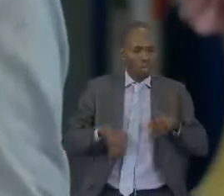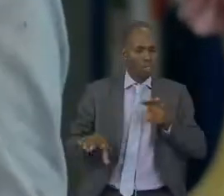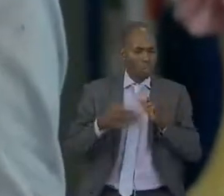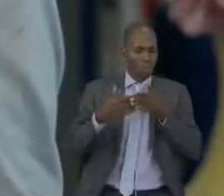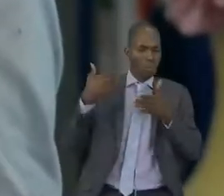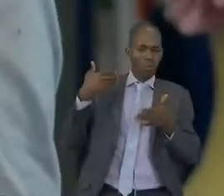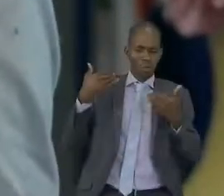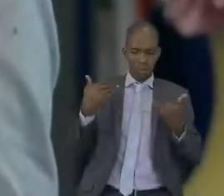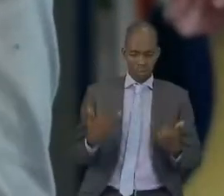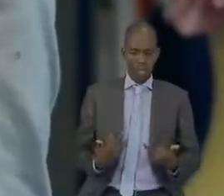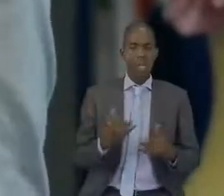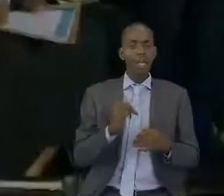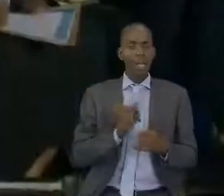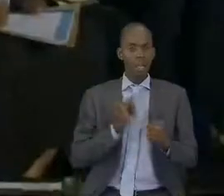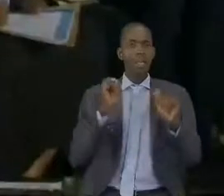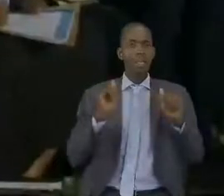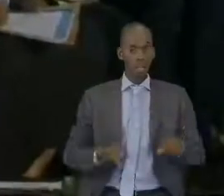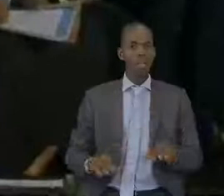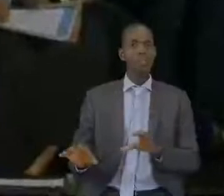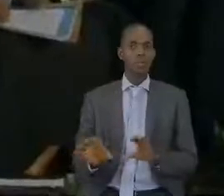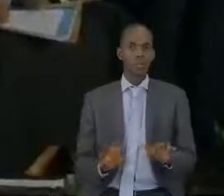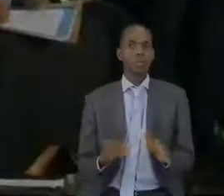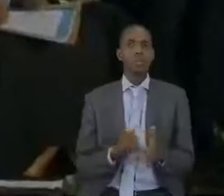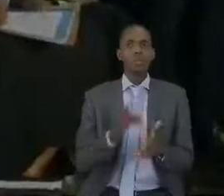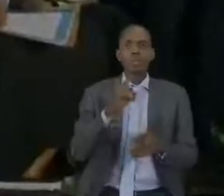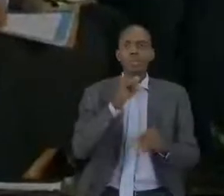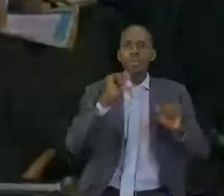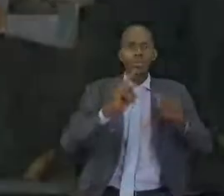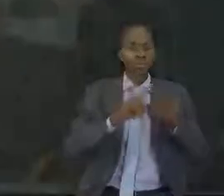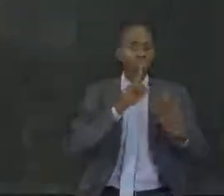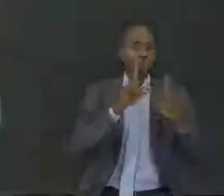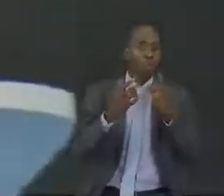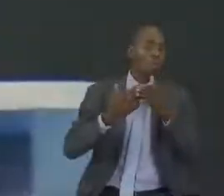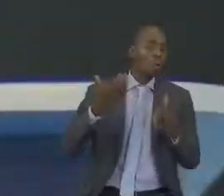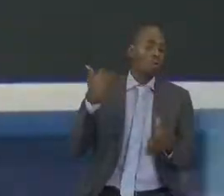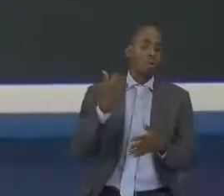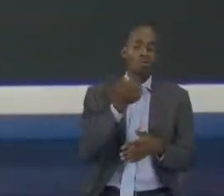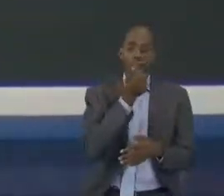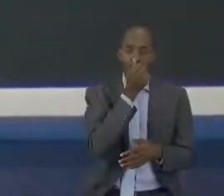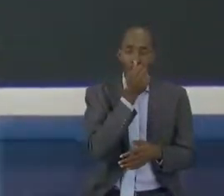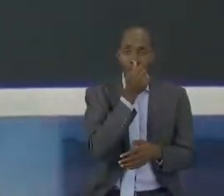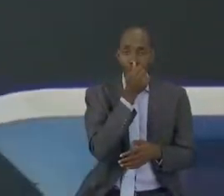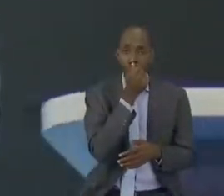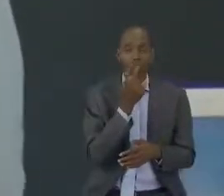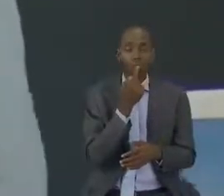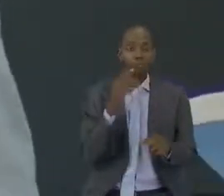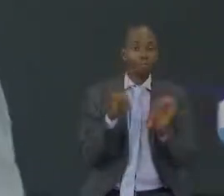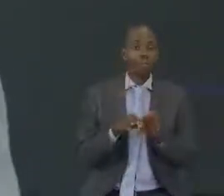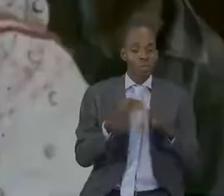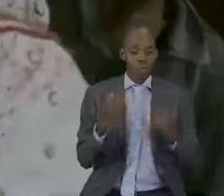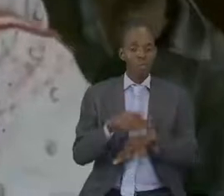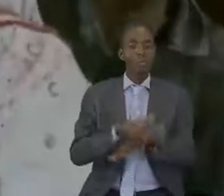peux faire. Tu n'arrivais pas à parler avant, tu t'es mieux. Ce soir, tu vas parler